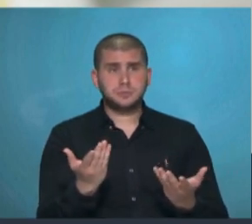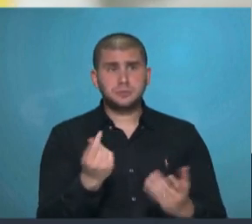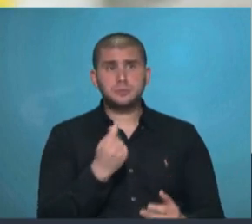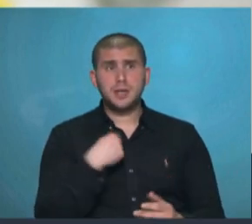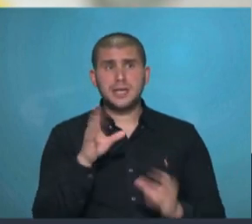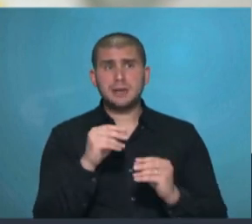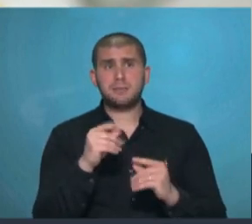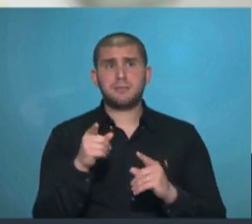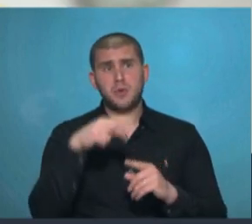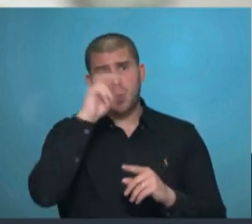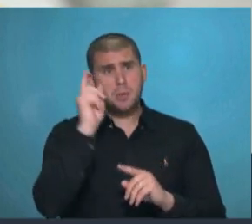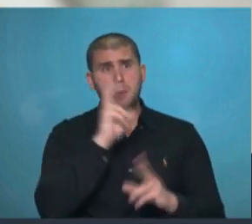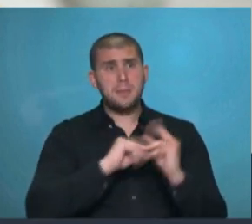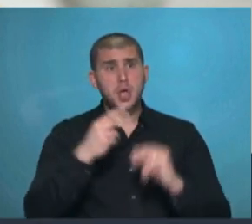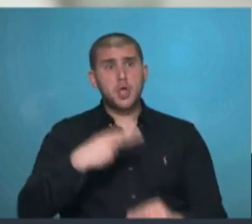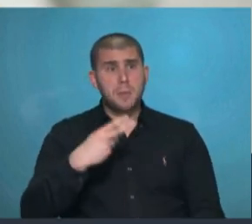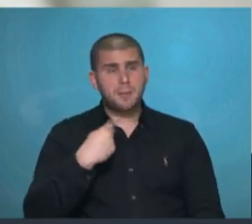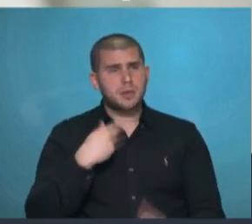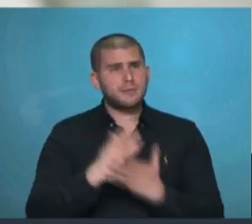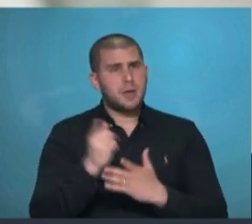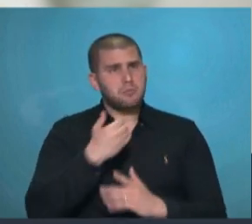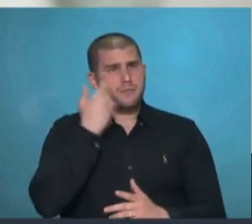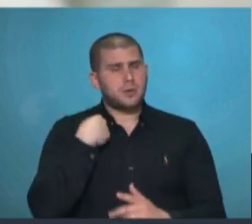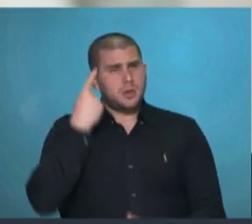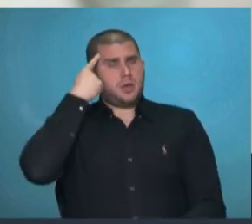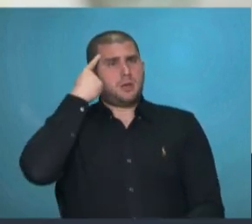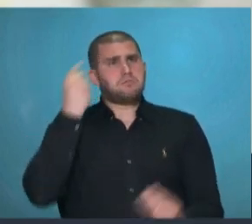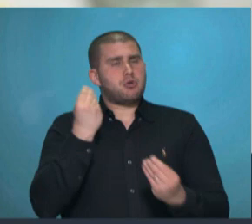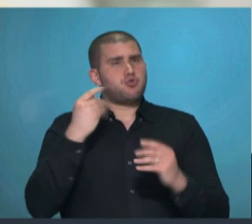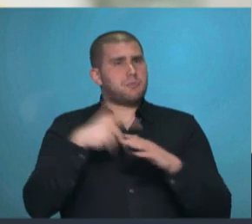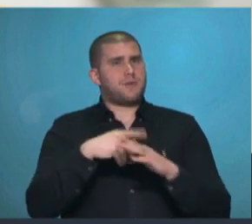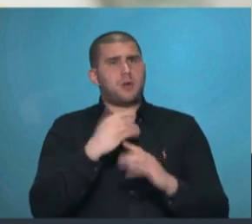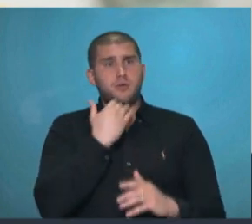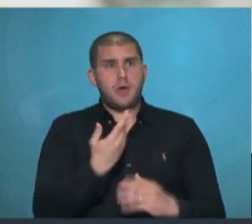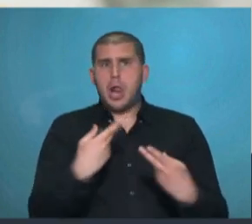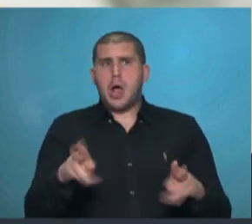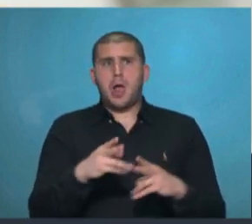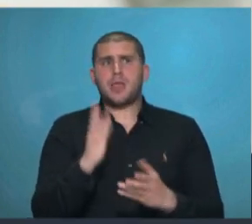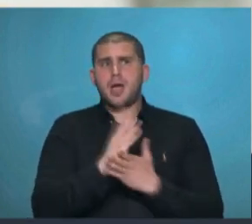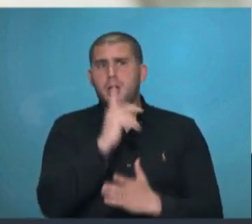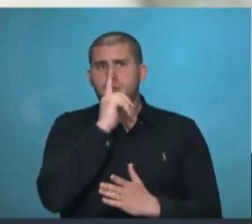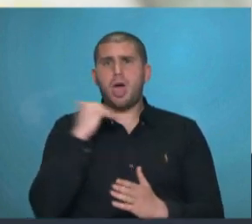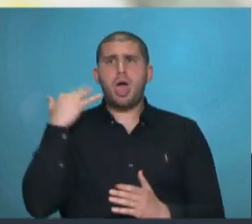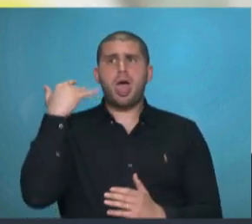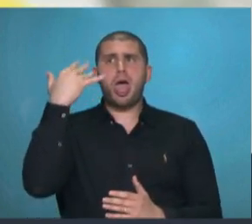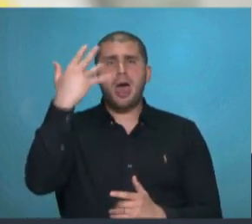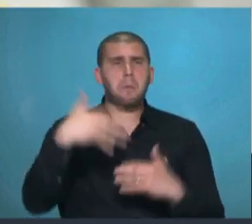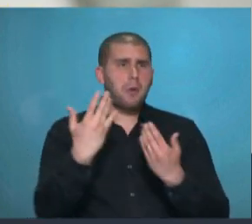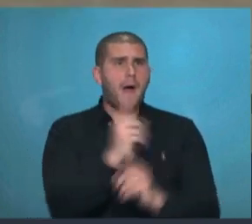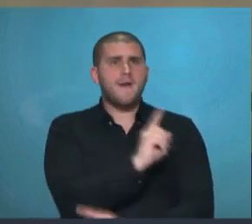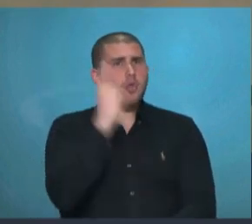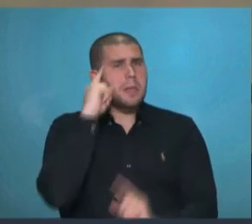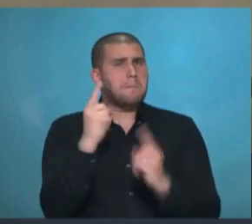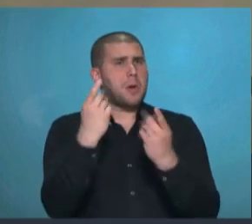ההורים שלי לא נדבר איתם יום יומיים, הם מבוגרים, אז זה מדליק נורא אדומה. ויתכן שעד יום ראשון בבוקר אף אחד לא יודע מה העניינים עם ההורים